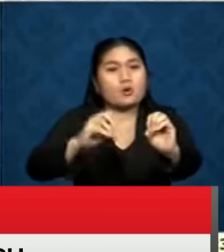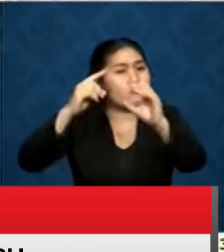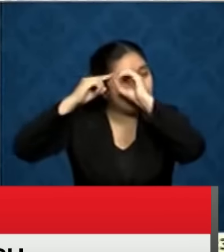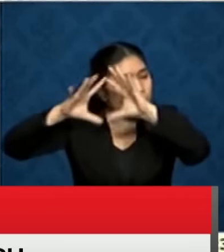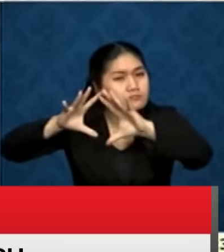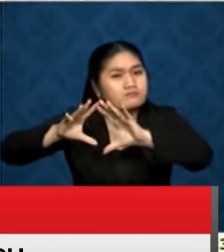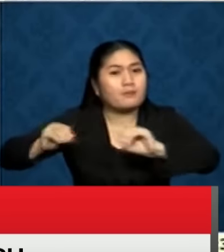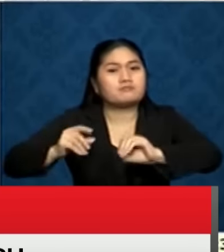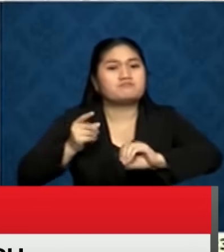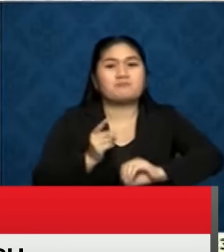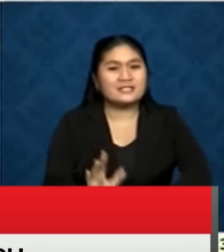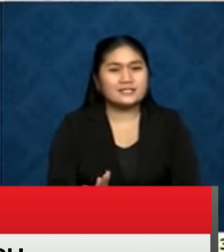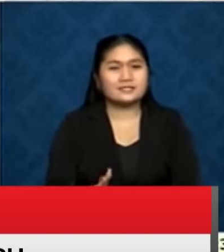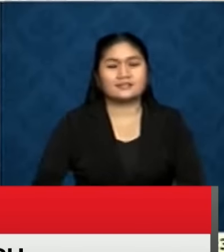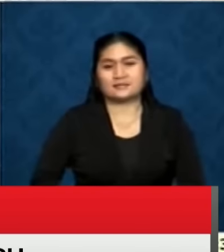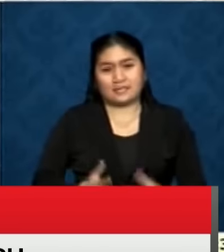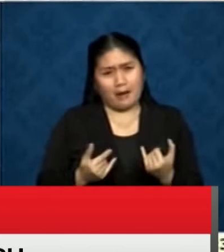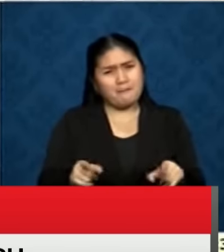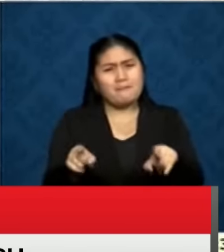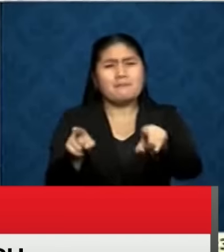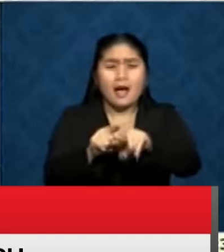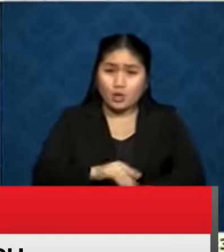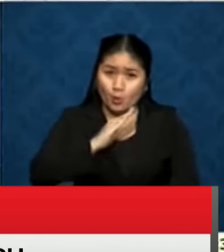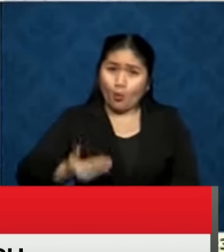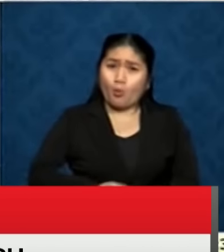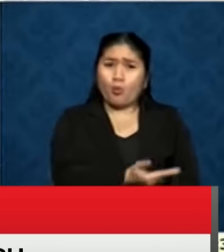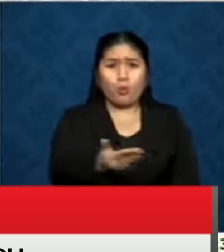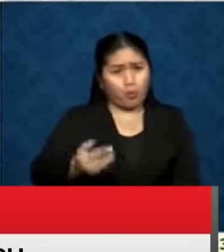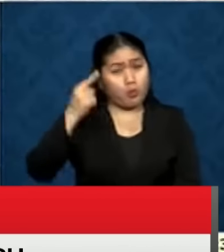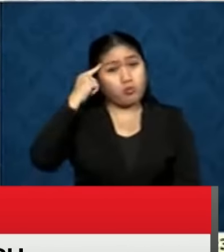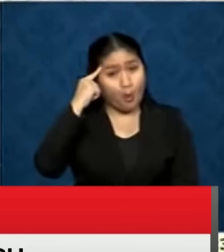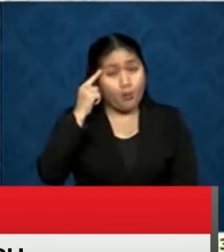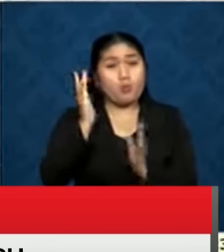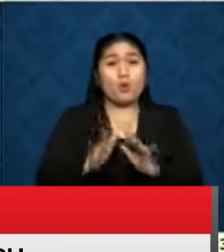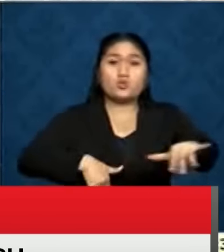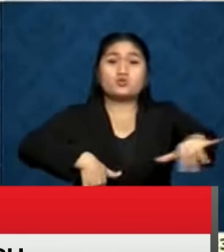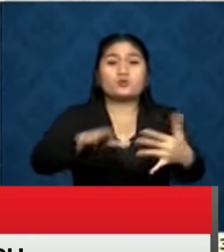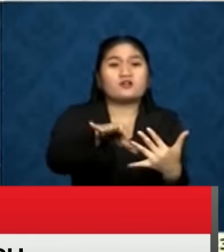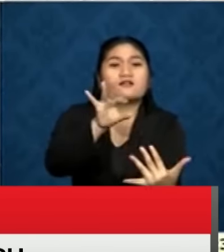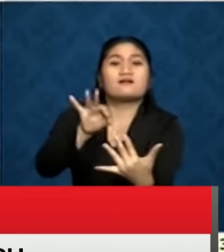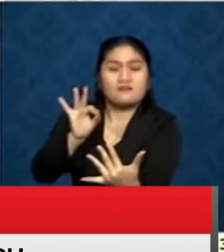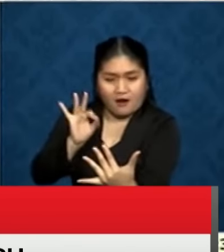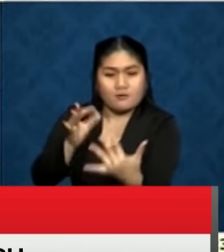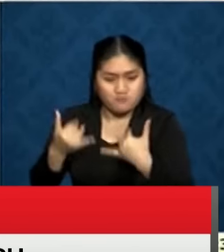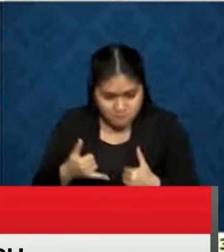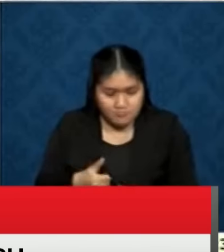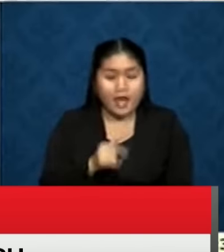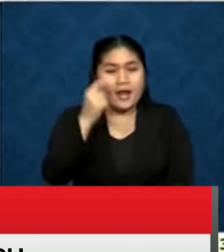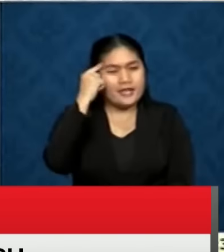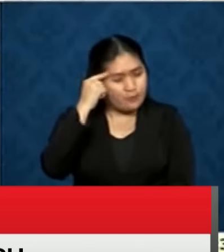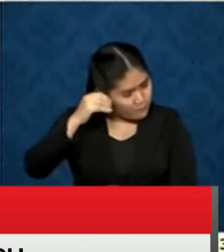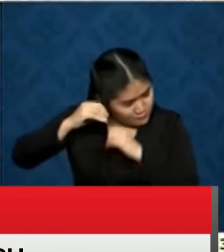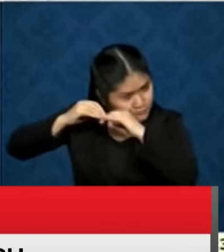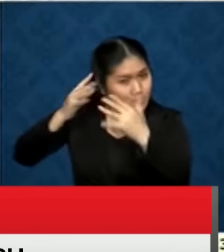คงไม่เป็นจริงเฉกเช่นเดียวกันค่ะพวกเราทุกคนมาจากพี่น้องน้องประชาชนเราก็ฝันว่าเรามาเป็น